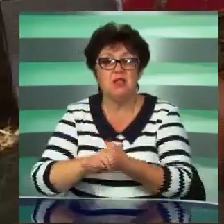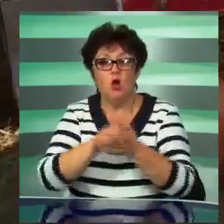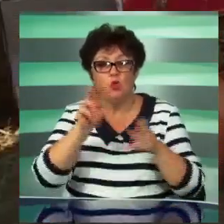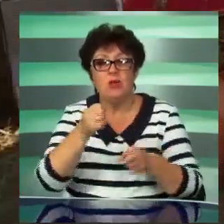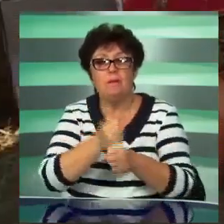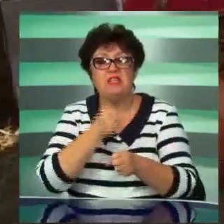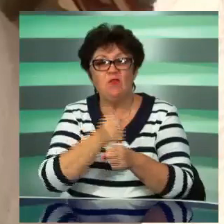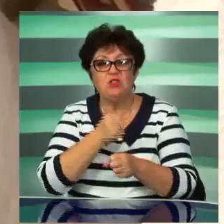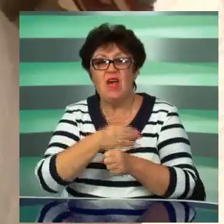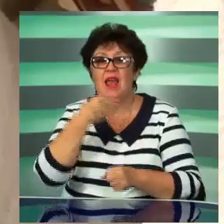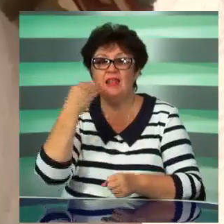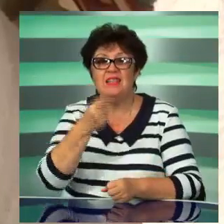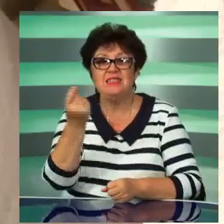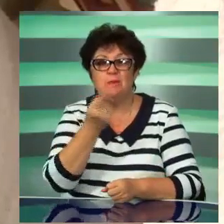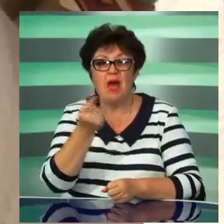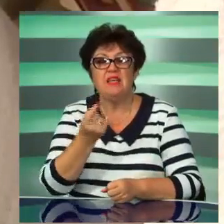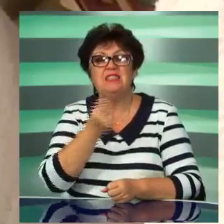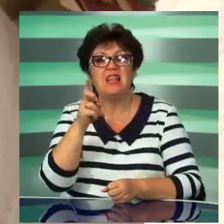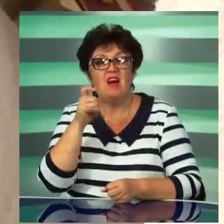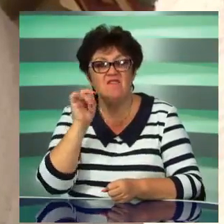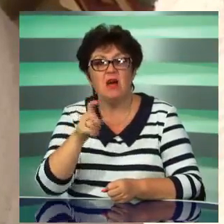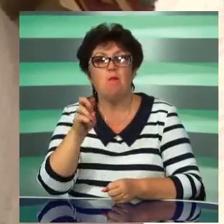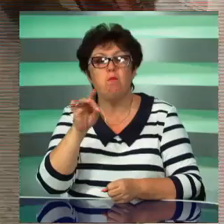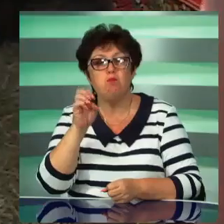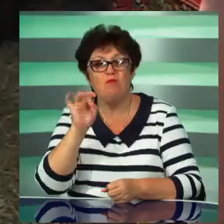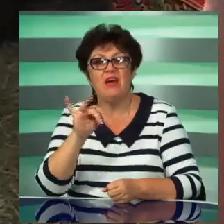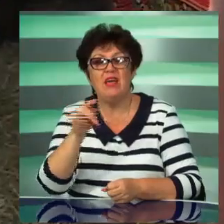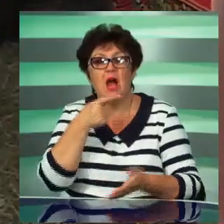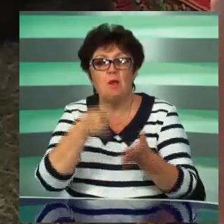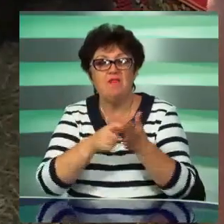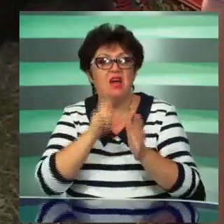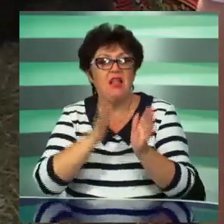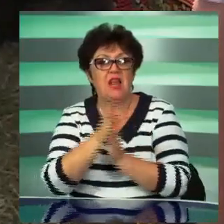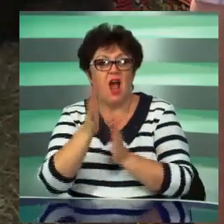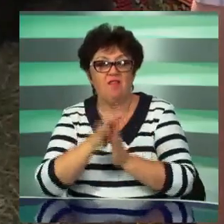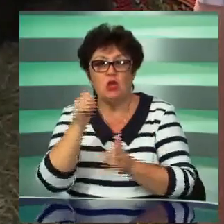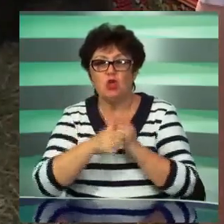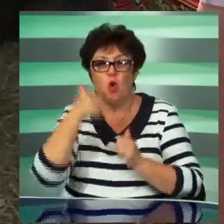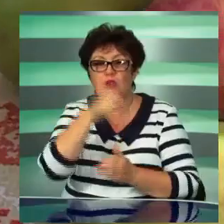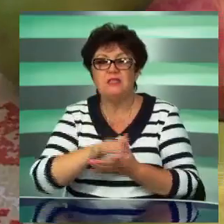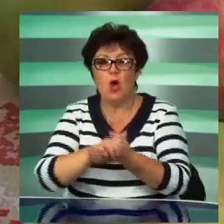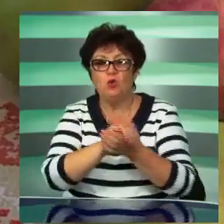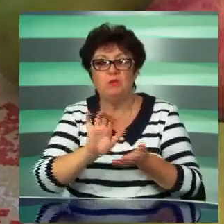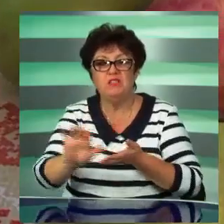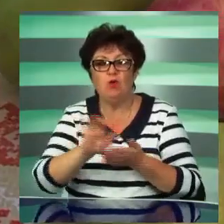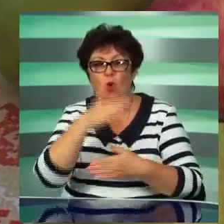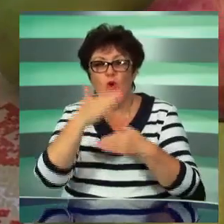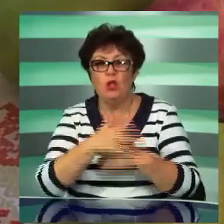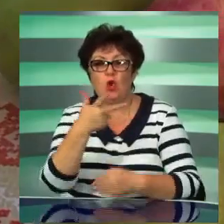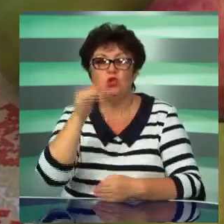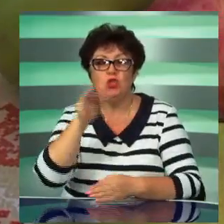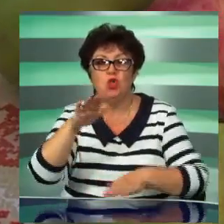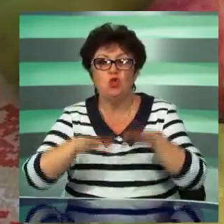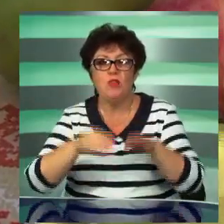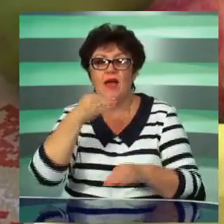– производство элитных семян – зерновых, зернобобовых и кормовых трав. Ежегодно «Союз» производит около 3000